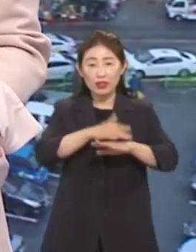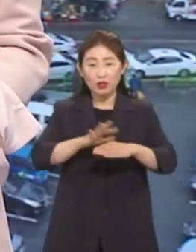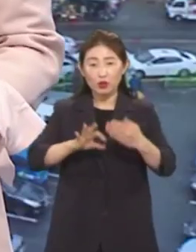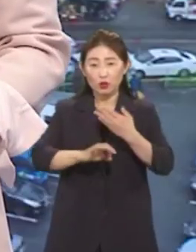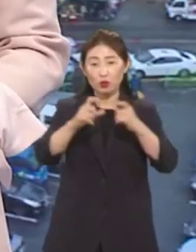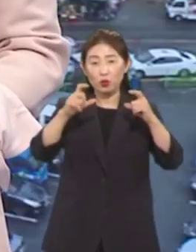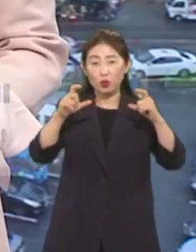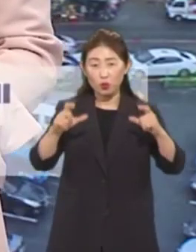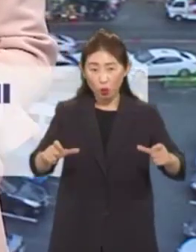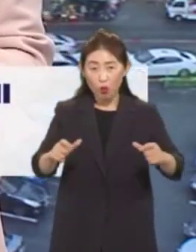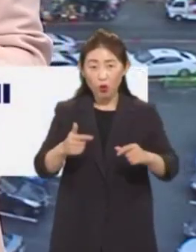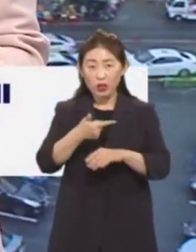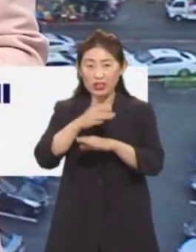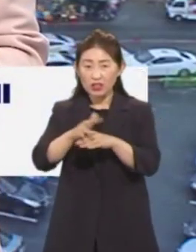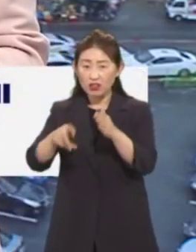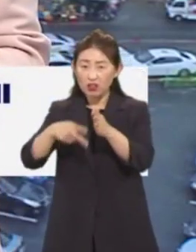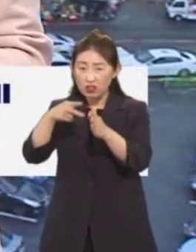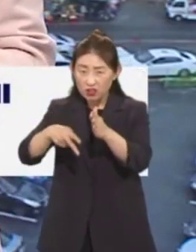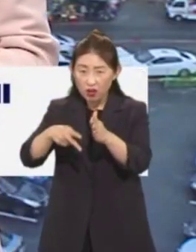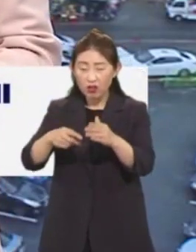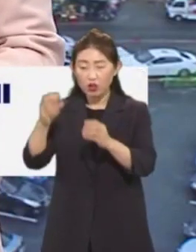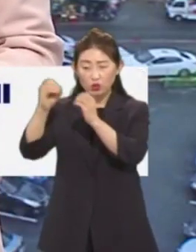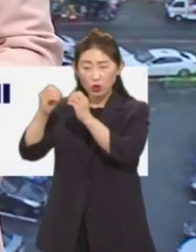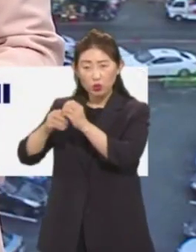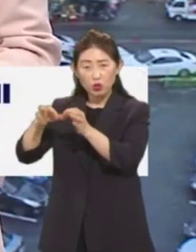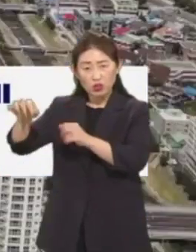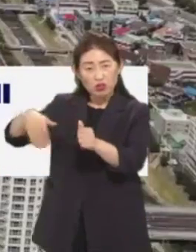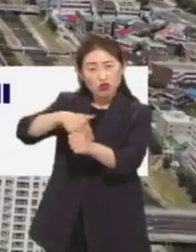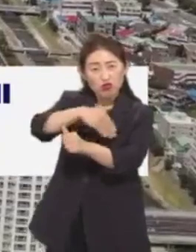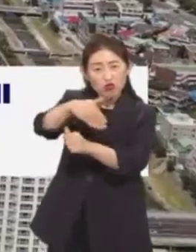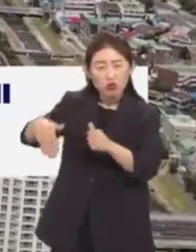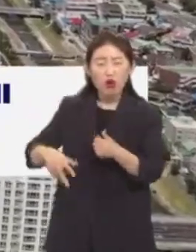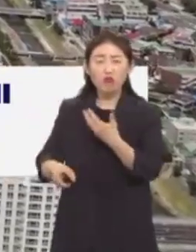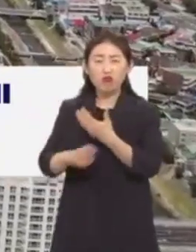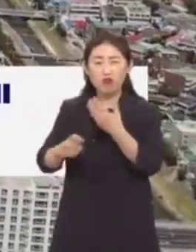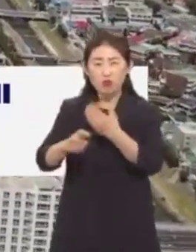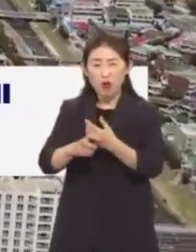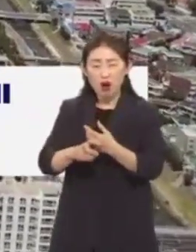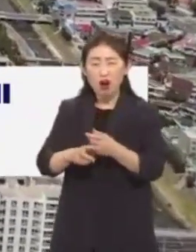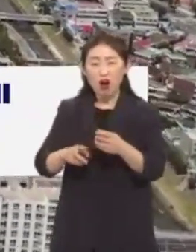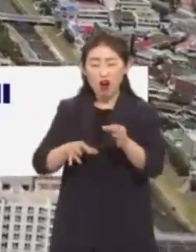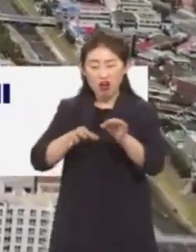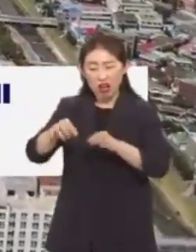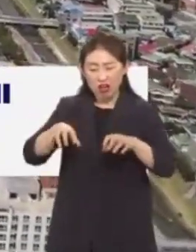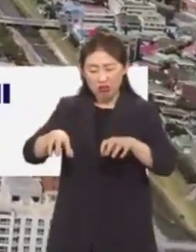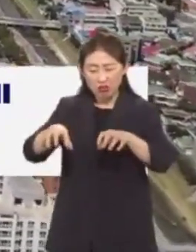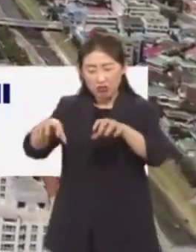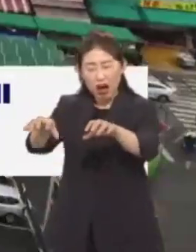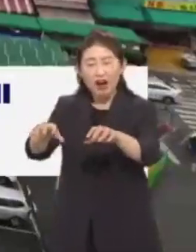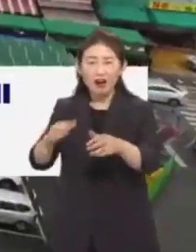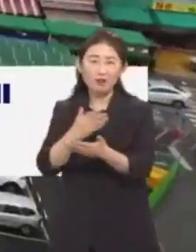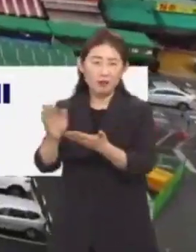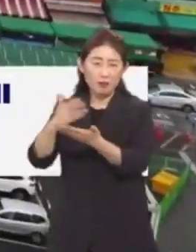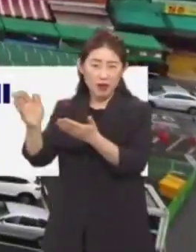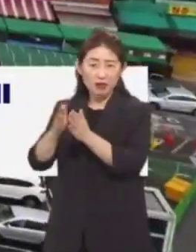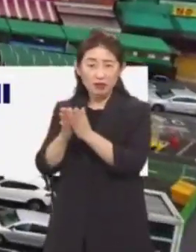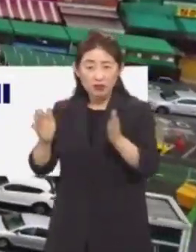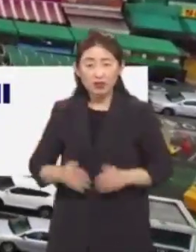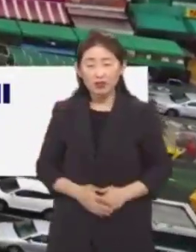대전 동구는 수십 년간 대전역과 전통시장 주변에 난립해온 불법 노점상 정비에 나섭니다.